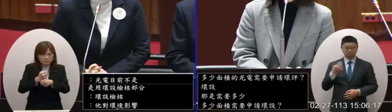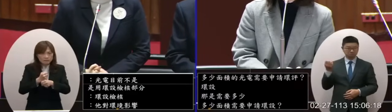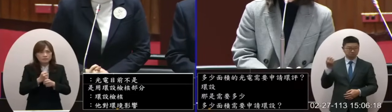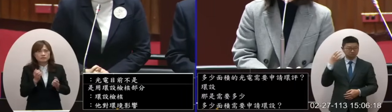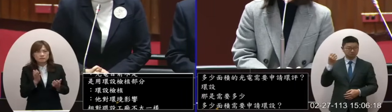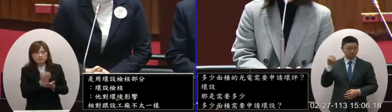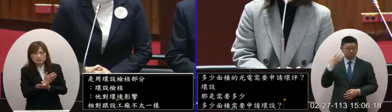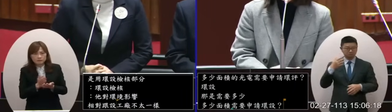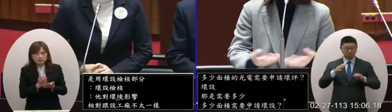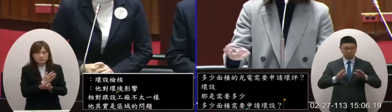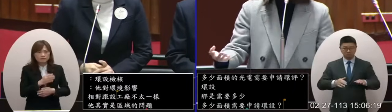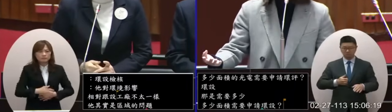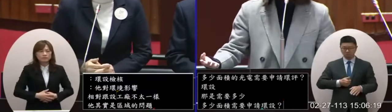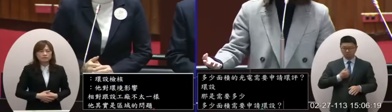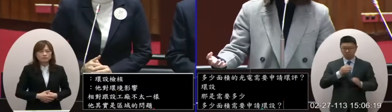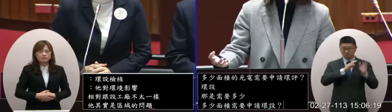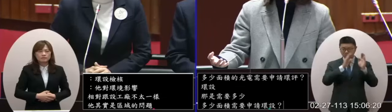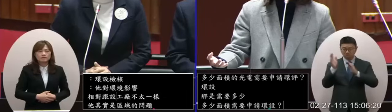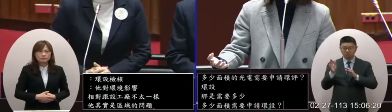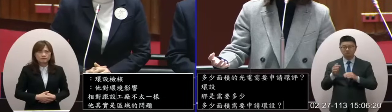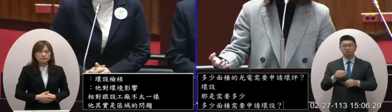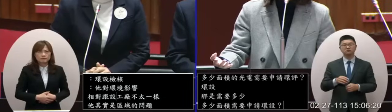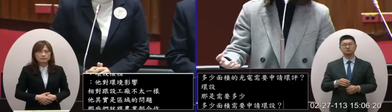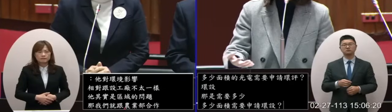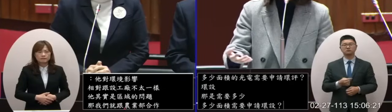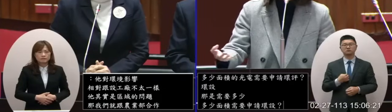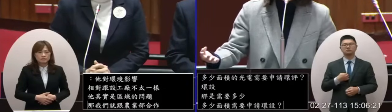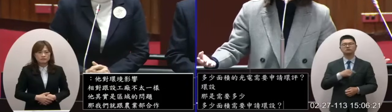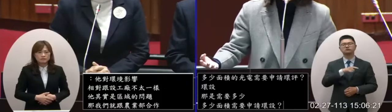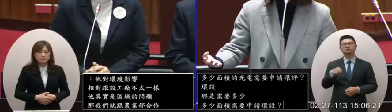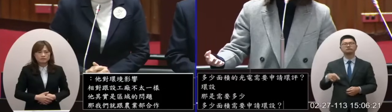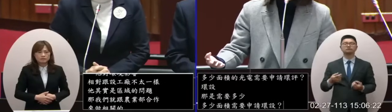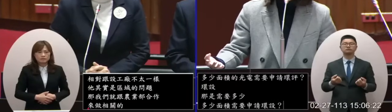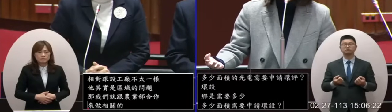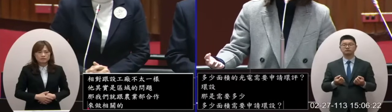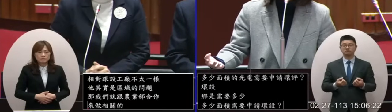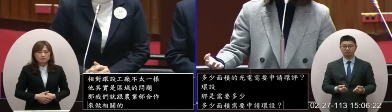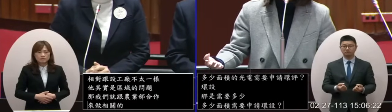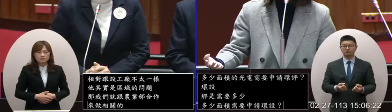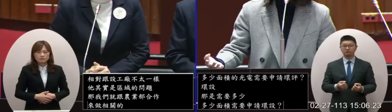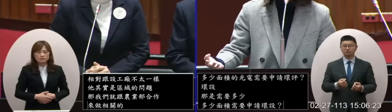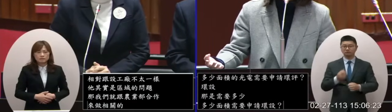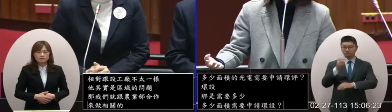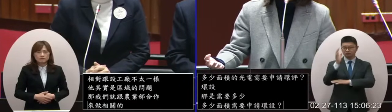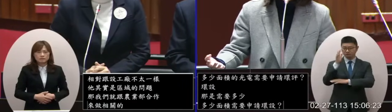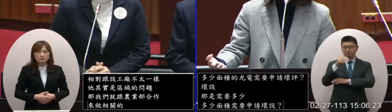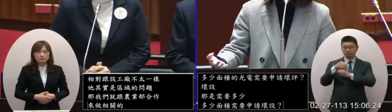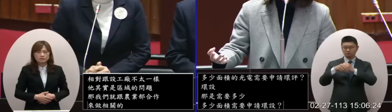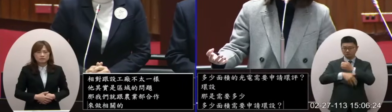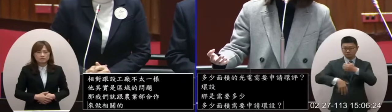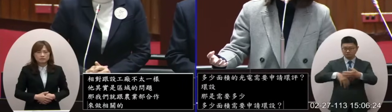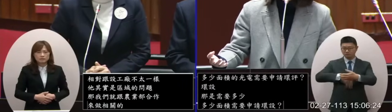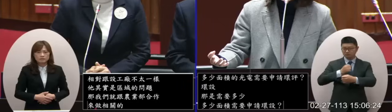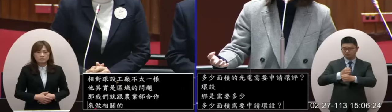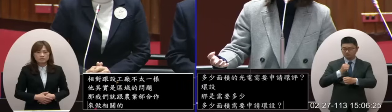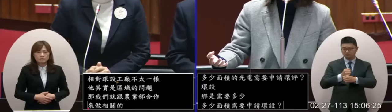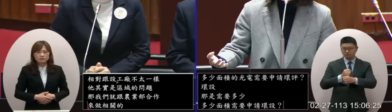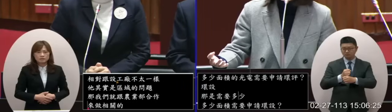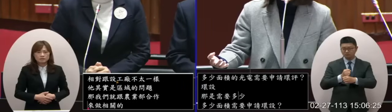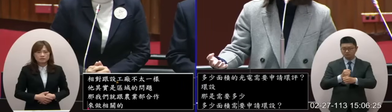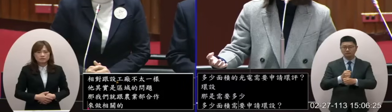的现况，这我们都必须，我们都在这个就是政府部门工作嘛，那我们必